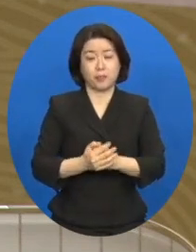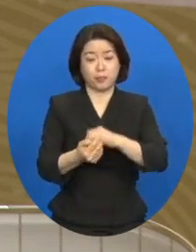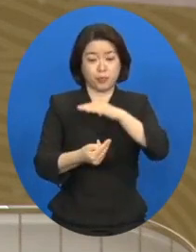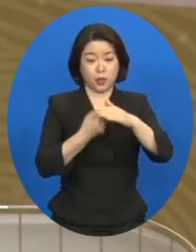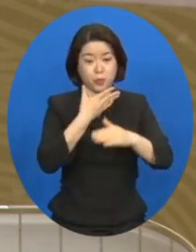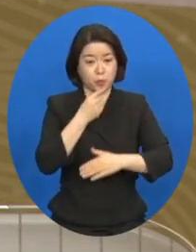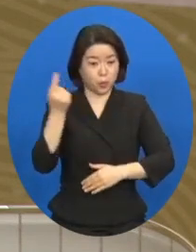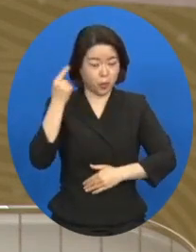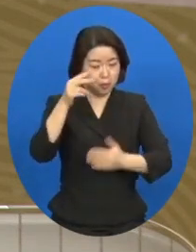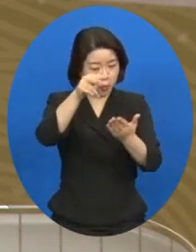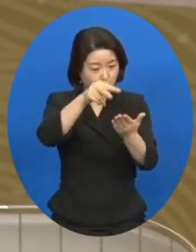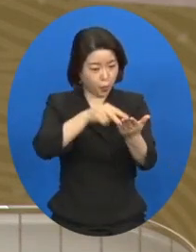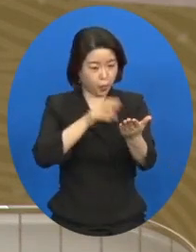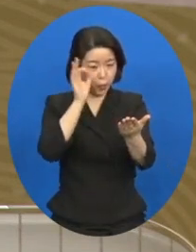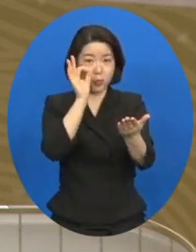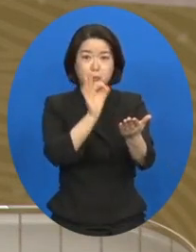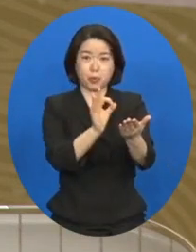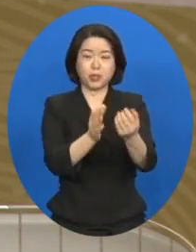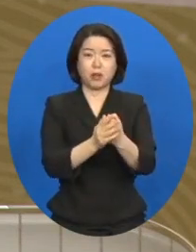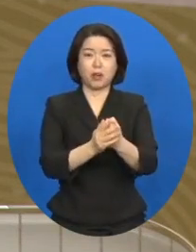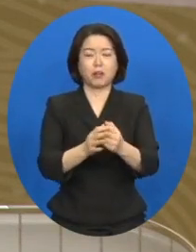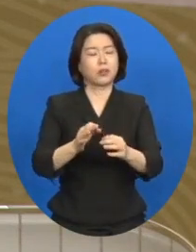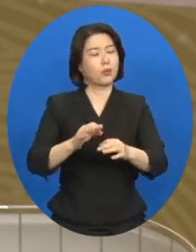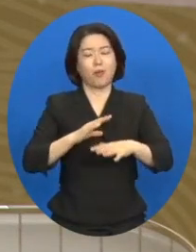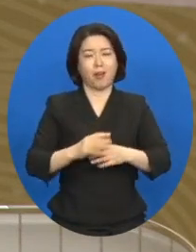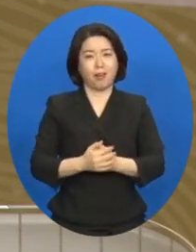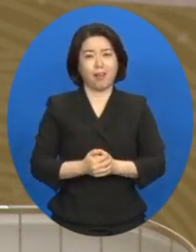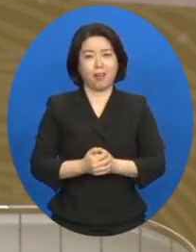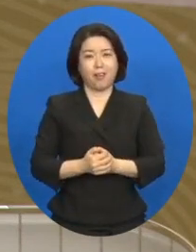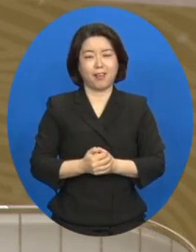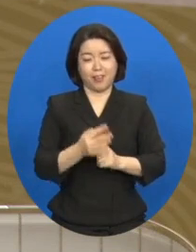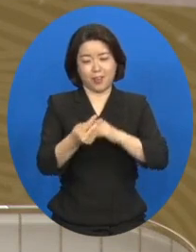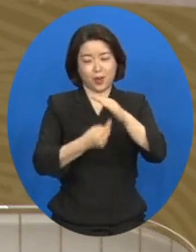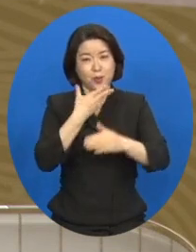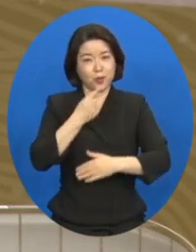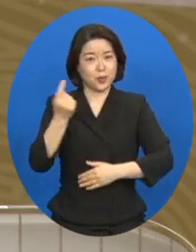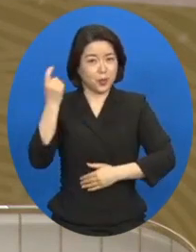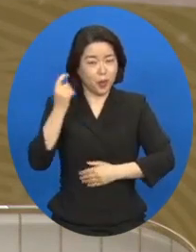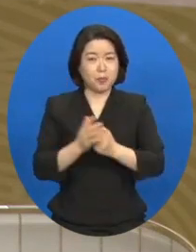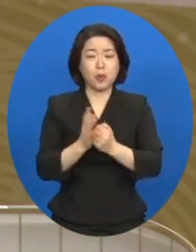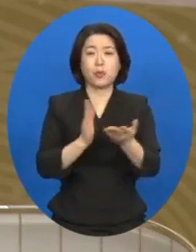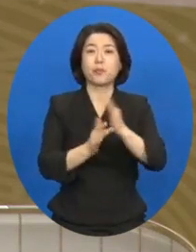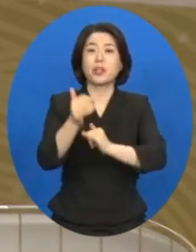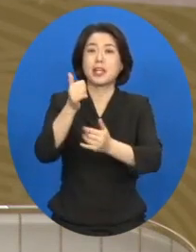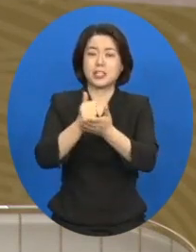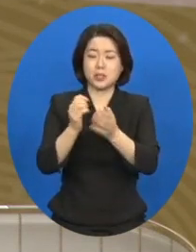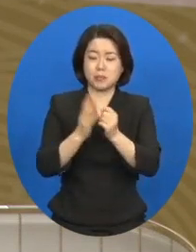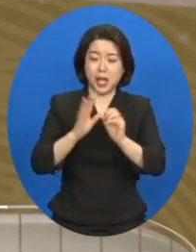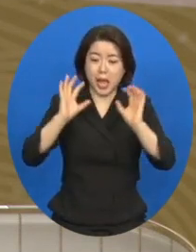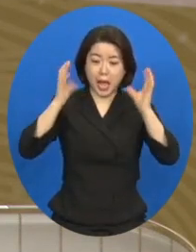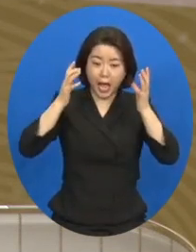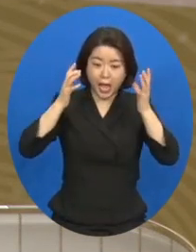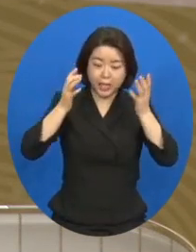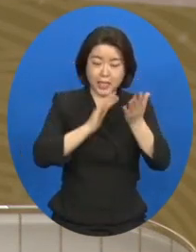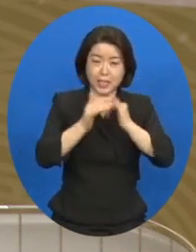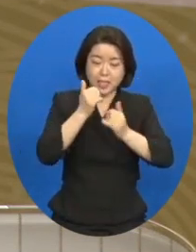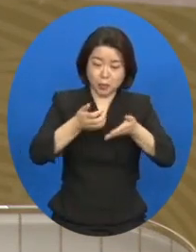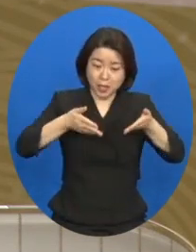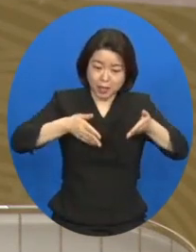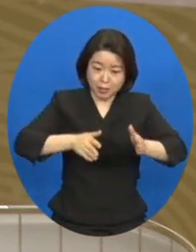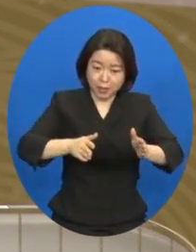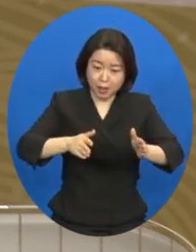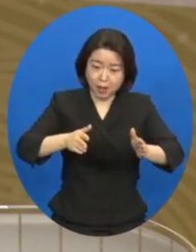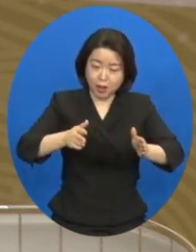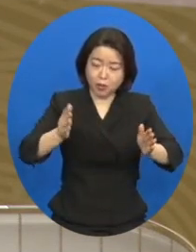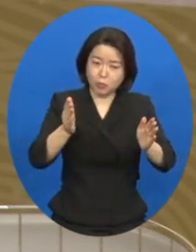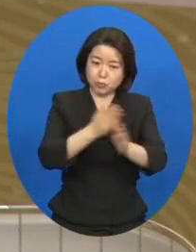요한복음을 읽으면서 깜짝 놀랐어요. 요한복음은 예수님이 아기 예수로 태어난 이야기부터 성경을